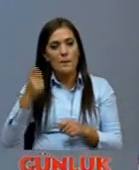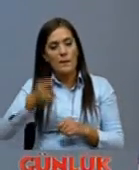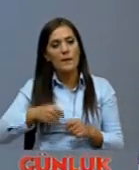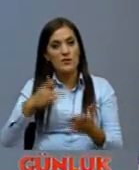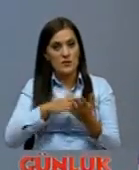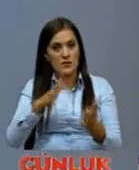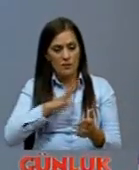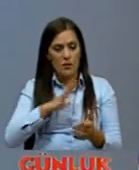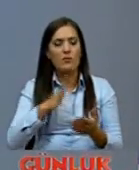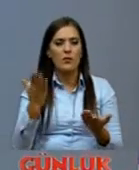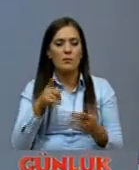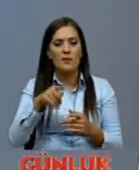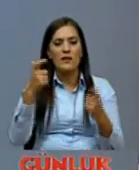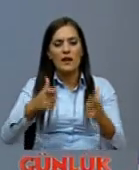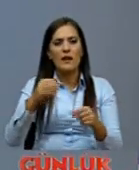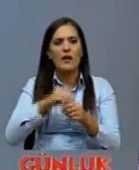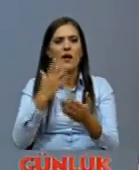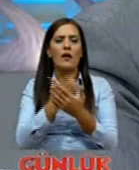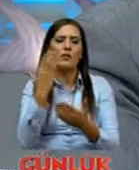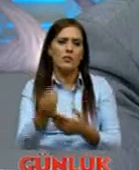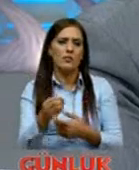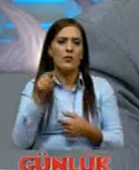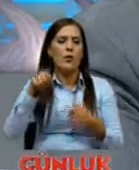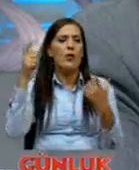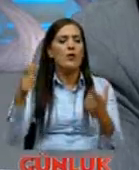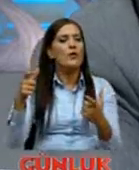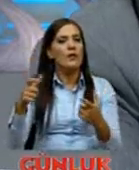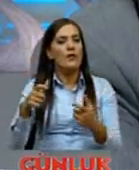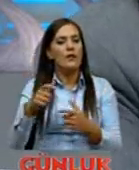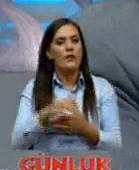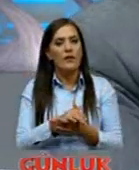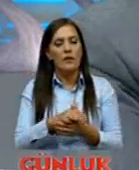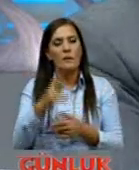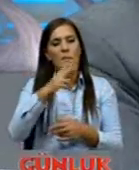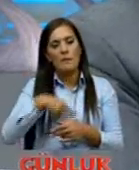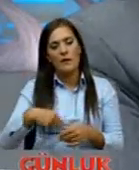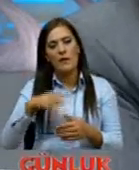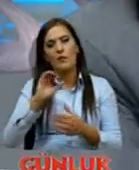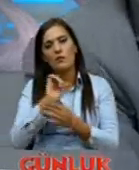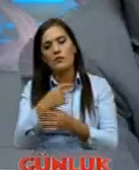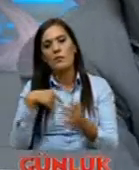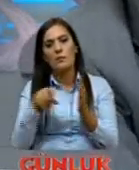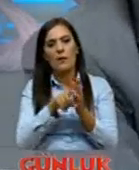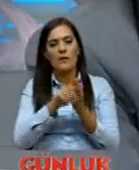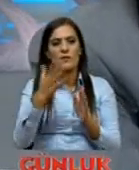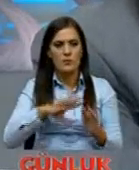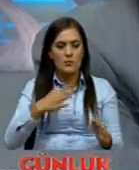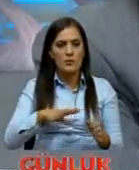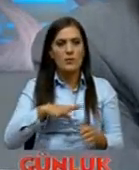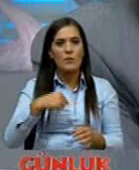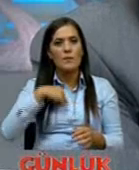merak ediyorum. Tabii ki. Güzel. Yani bir kuruma kayıt olacak. Evet. Şimdi orada işte belediye ustalık belgesi istiyor.